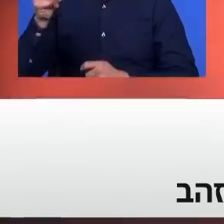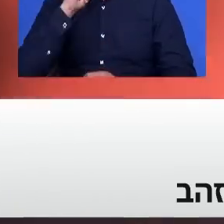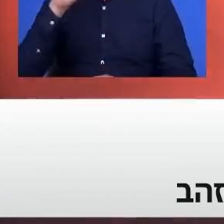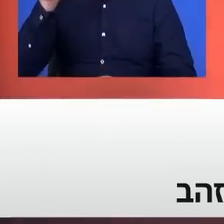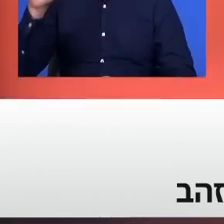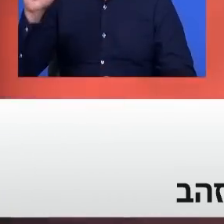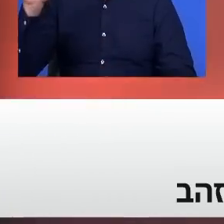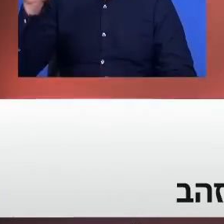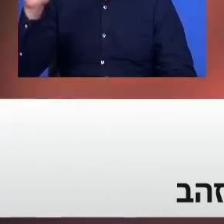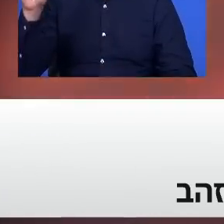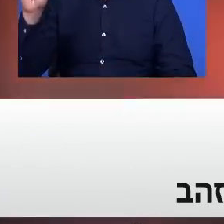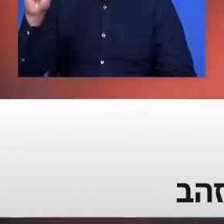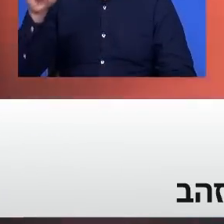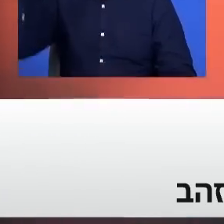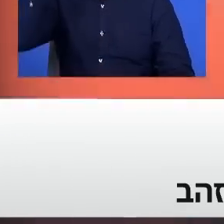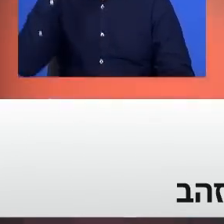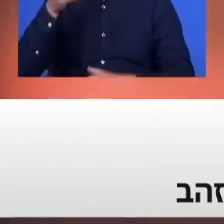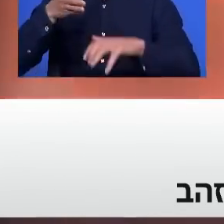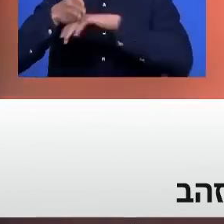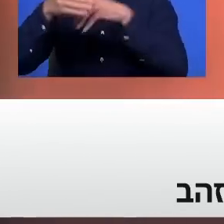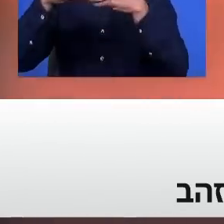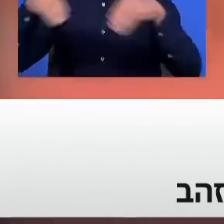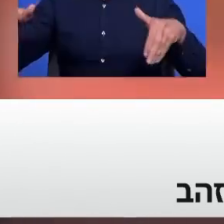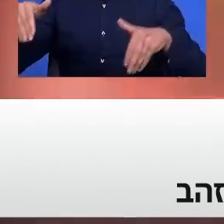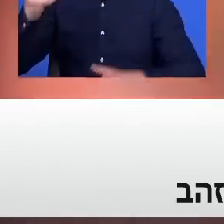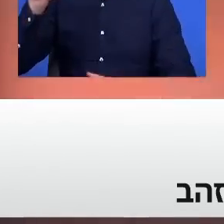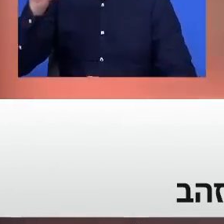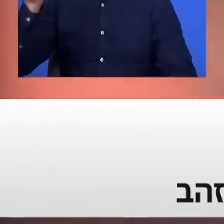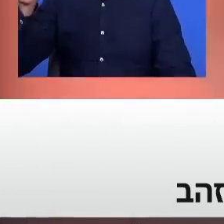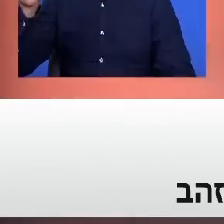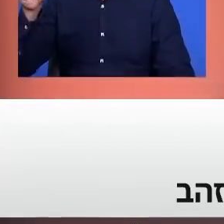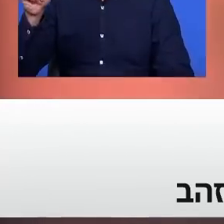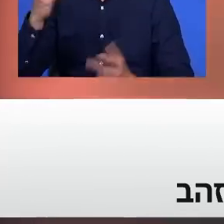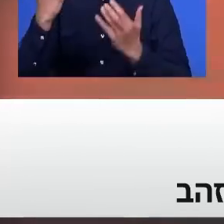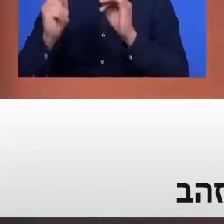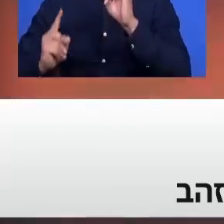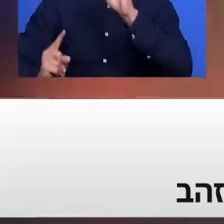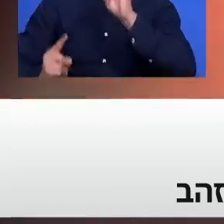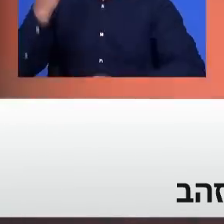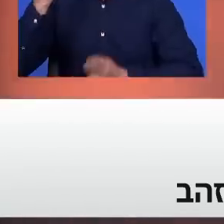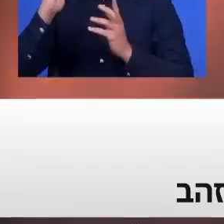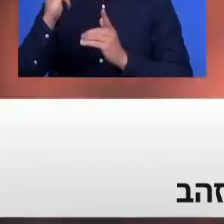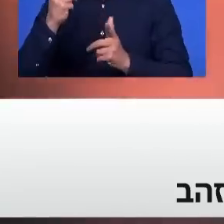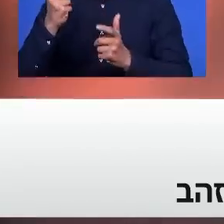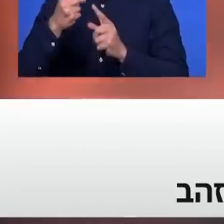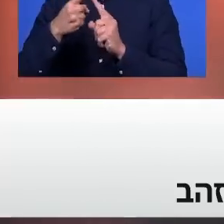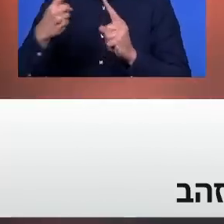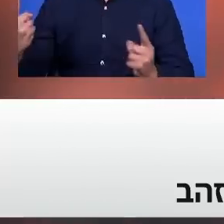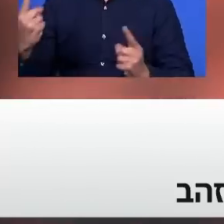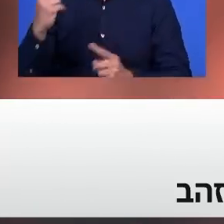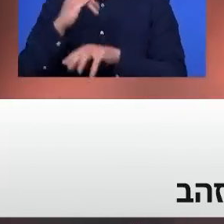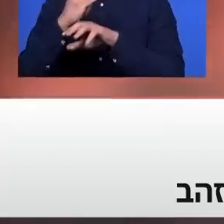אל-אדואן, והפרלמנט ירדני, חוצה את הגבול במעבר אלנבי, עם כמויות משמעותיות של אמצעי לחימה